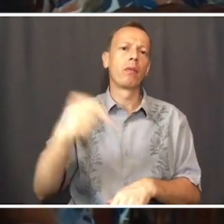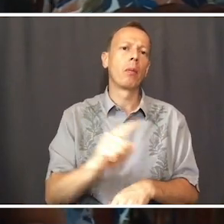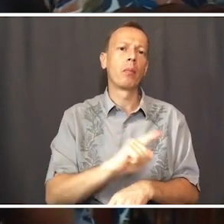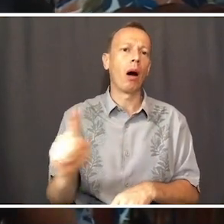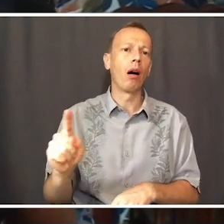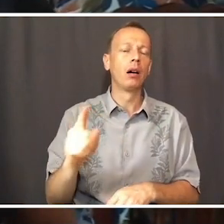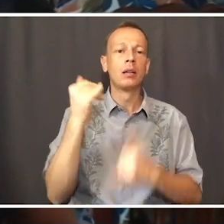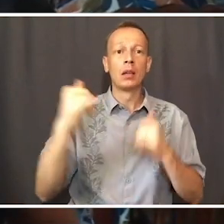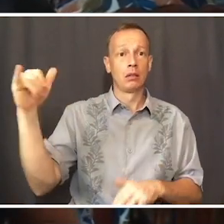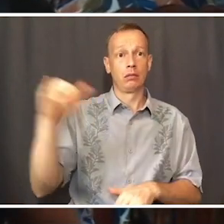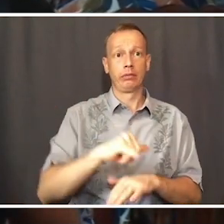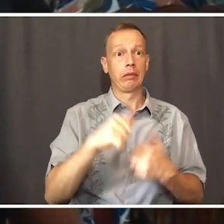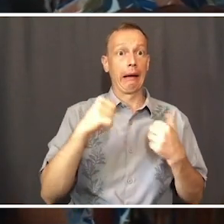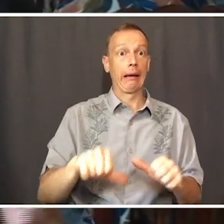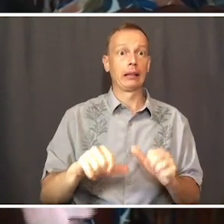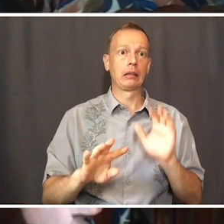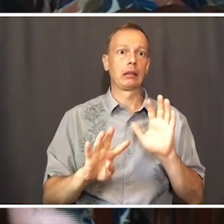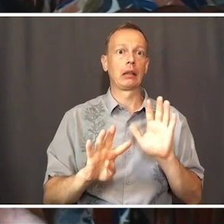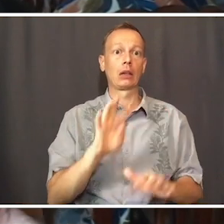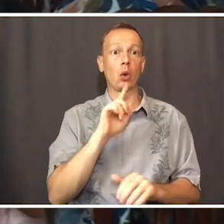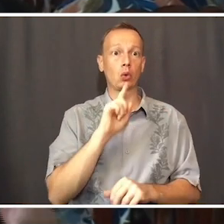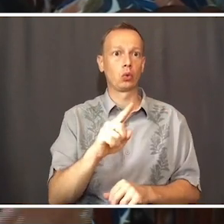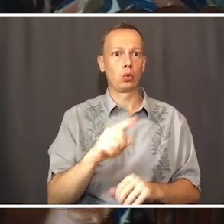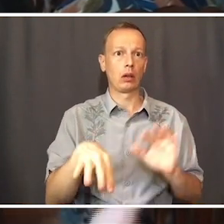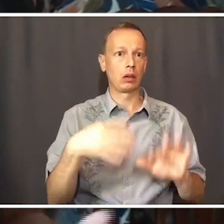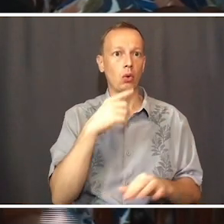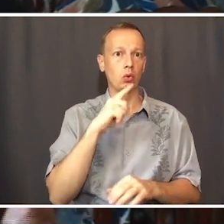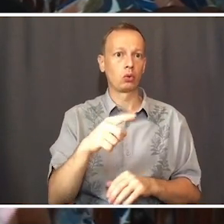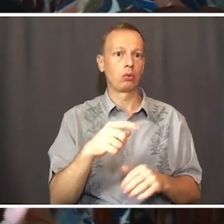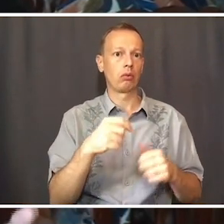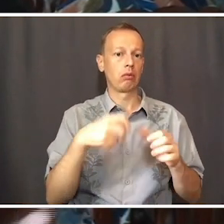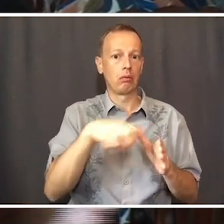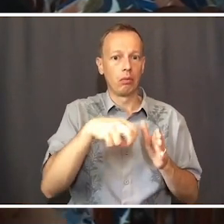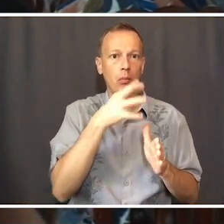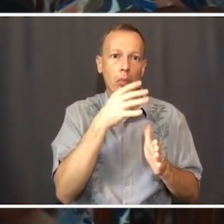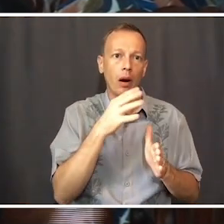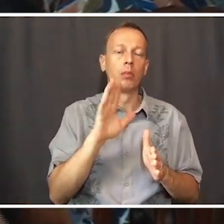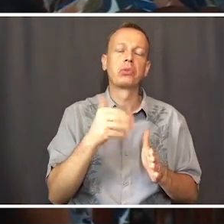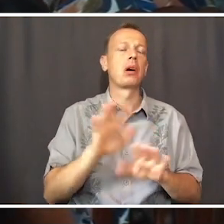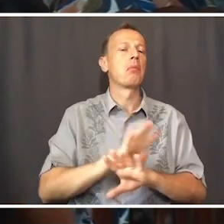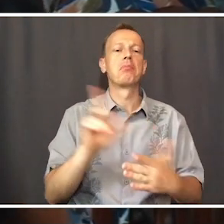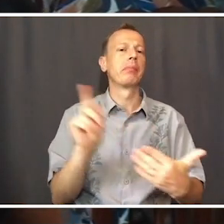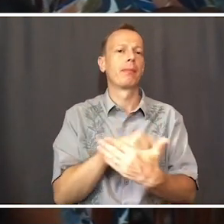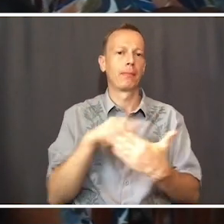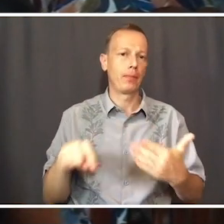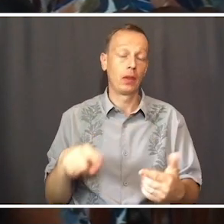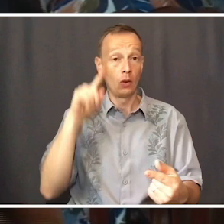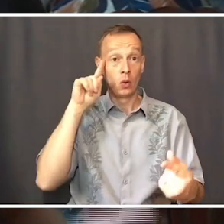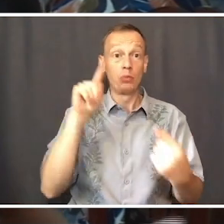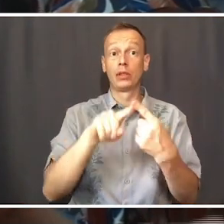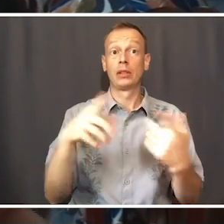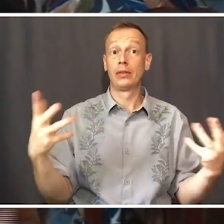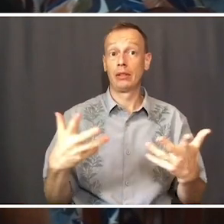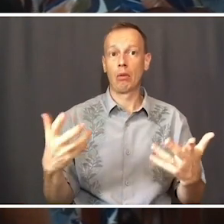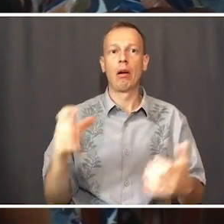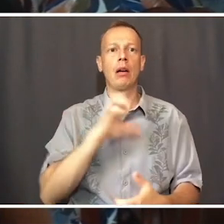de confinement en arrivant. Donc tout cela c'est terminé. Le but c'est effectivement de retrouver des taux